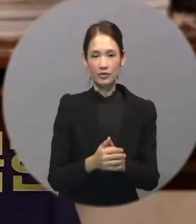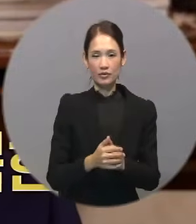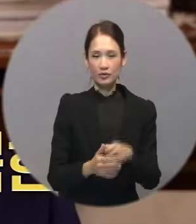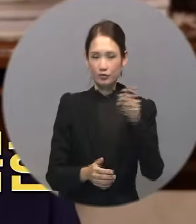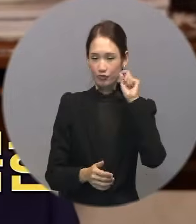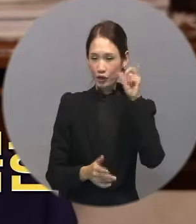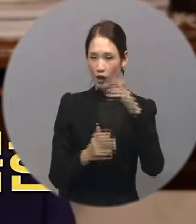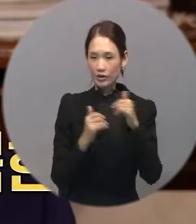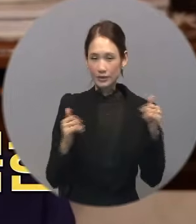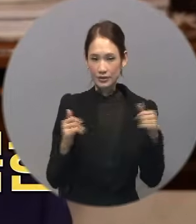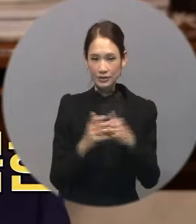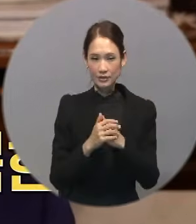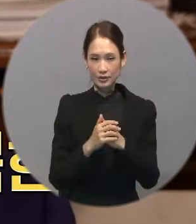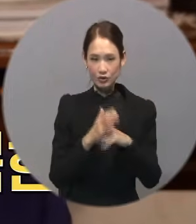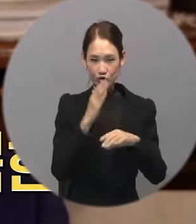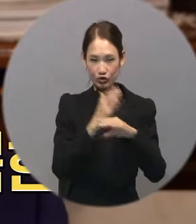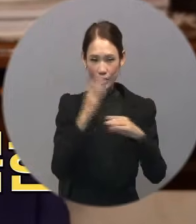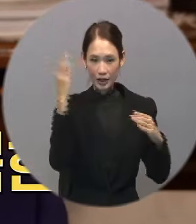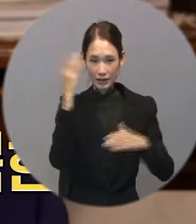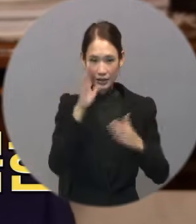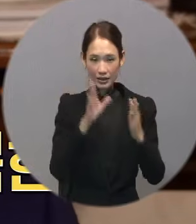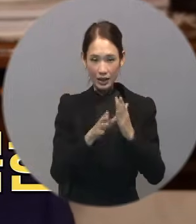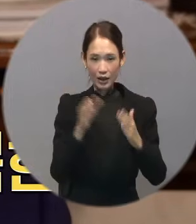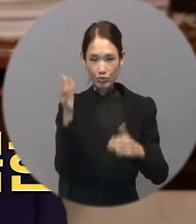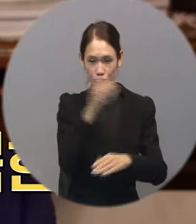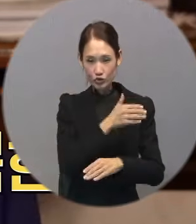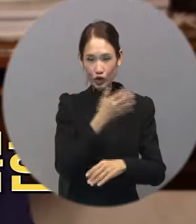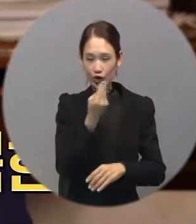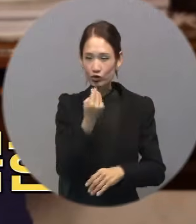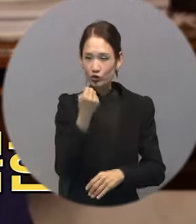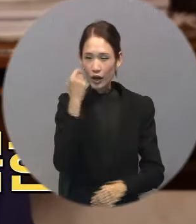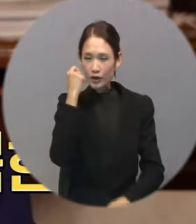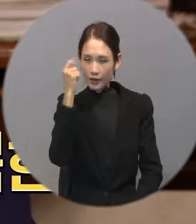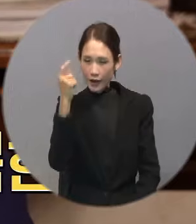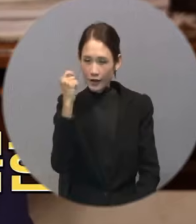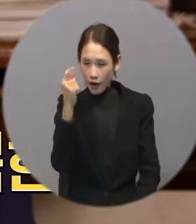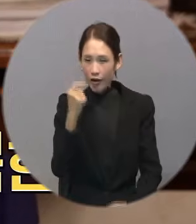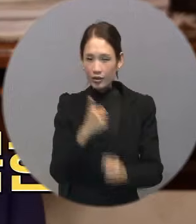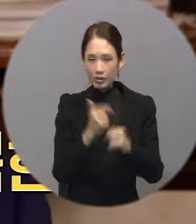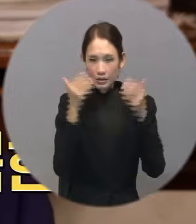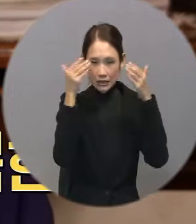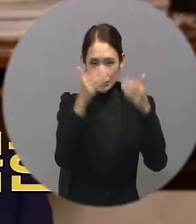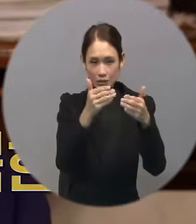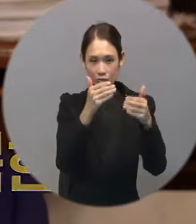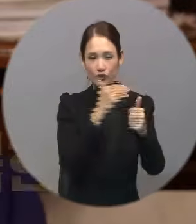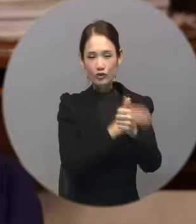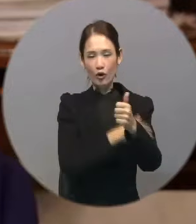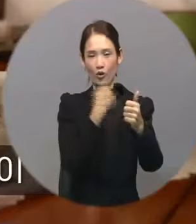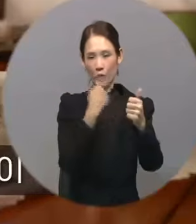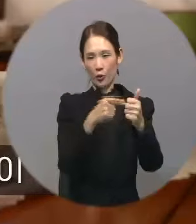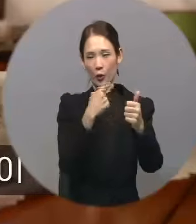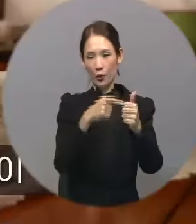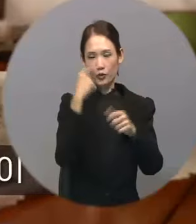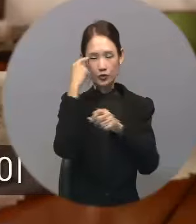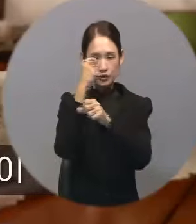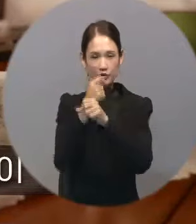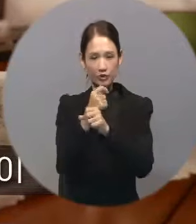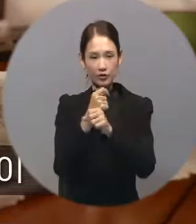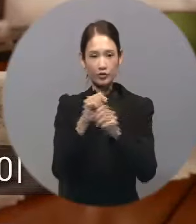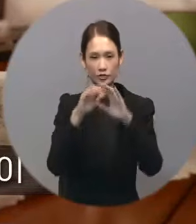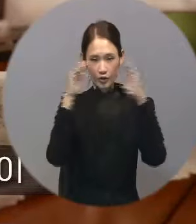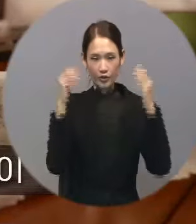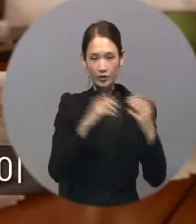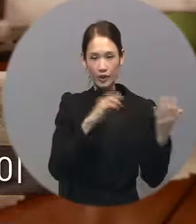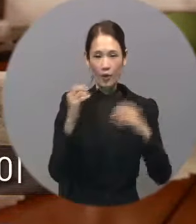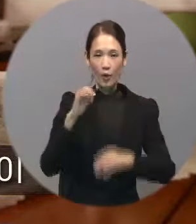천재들을, 그러니까 중학생 때부터 훈련해서 수학 천재들을 모아서 거기에 집중적으로 교육을 시키고 연구를 하고, 전 세계에서 이제